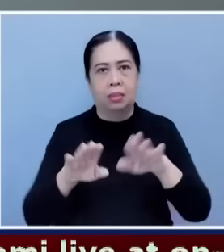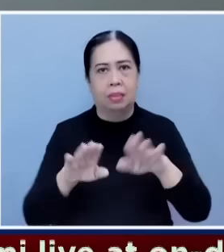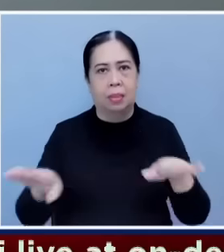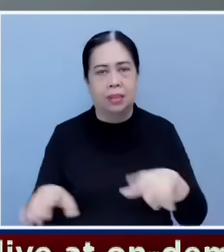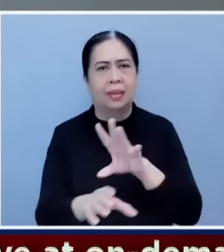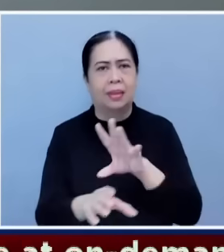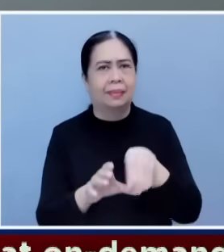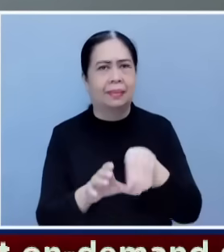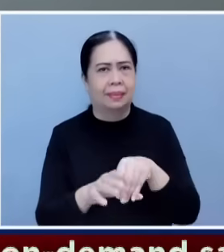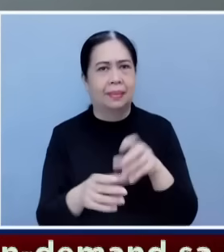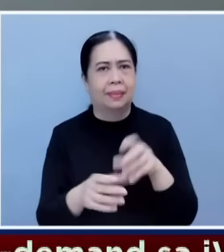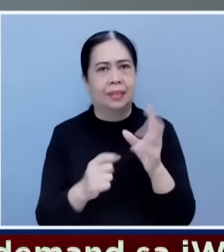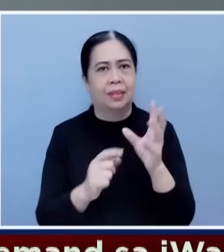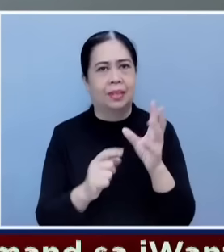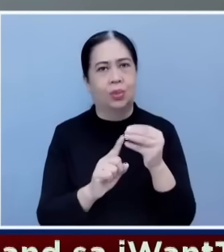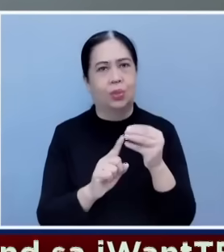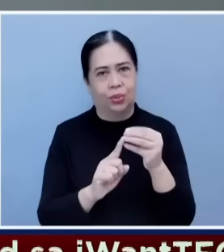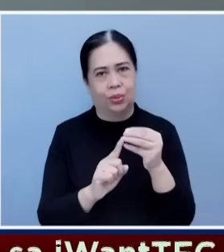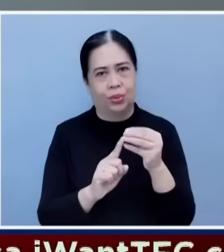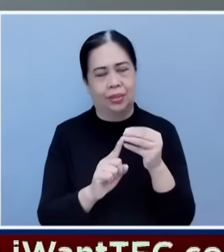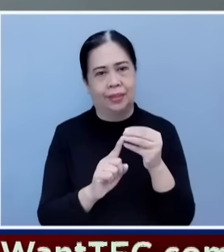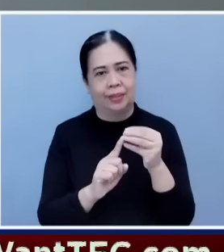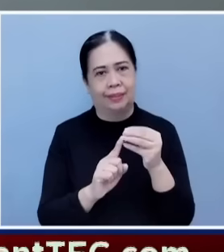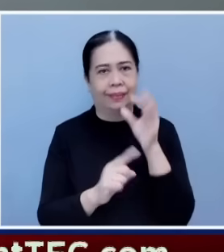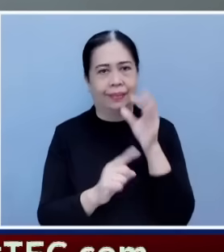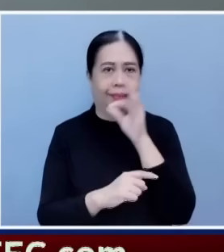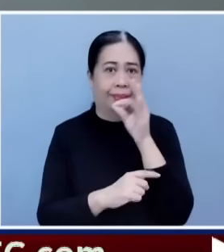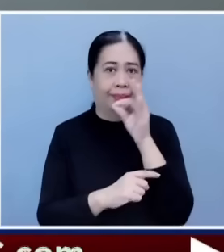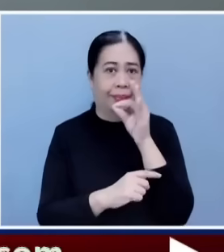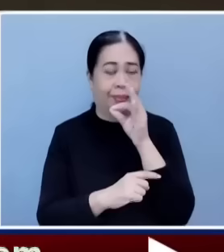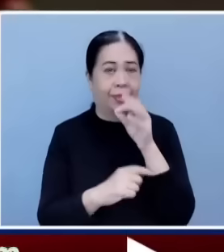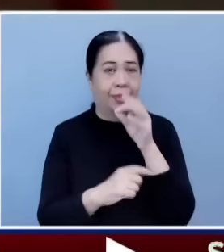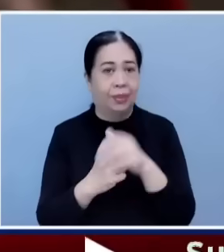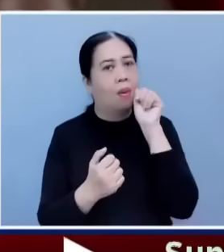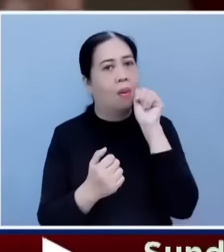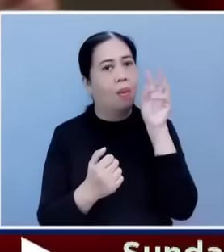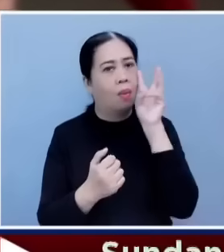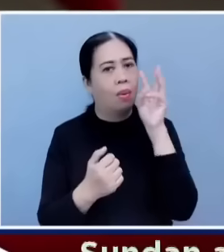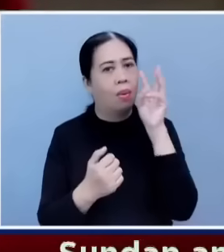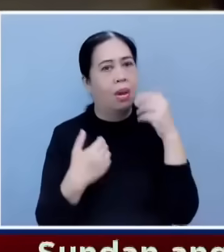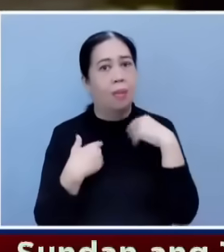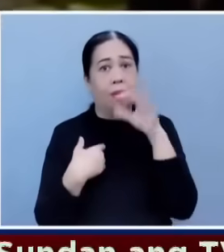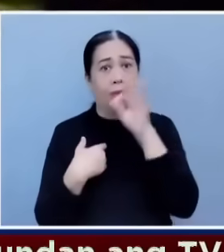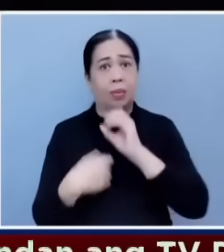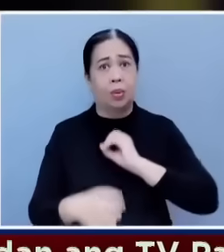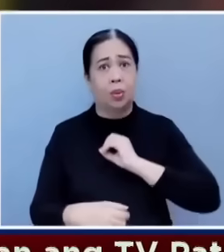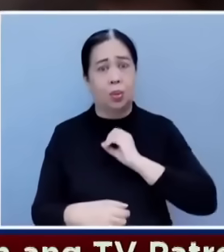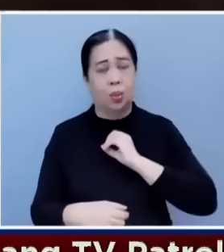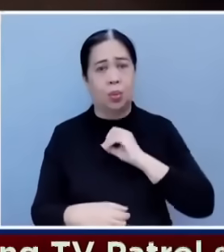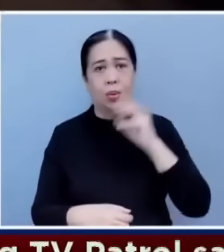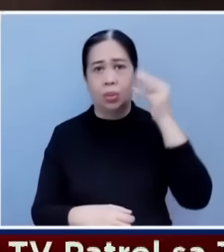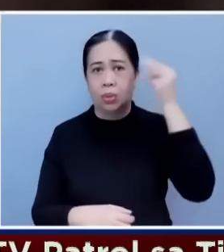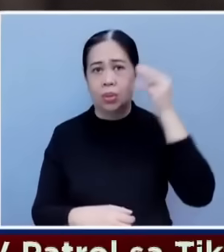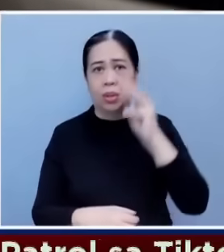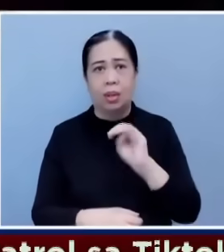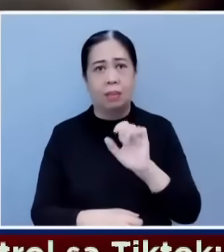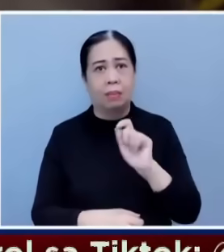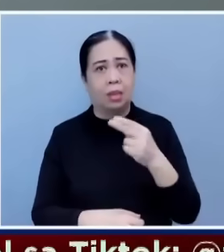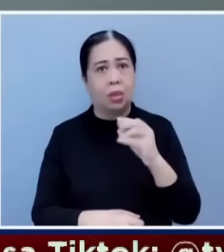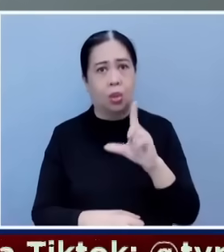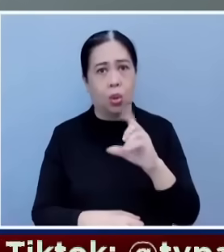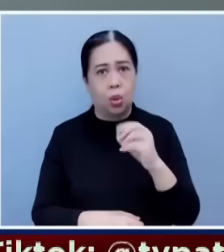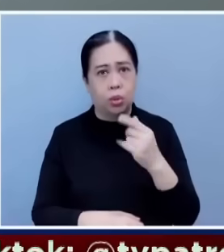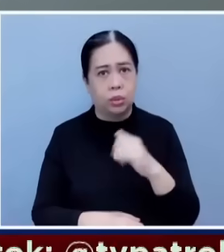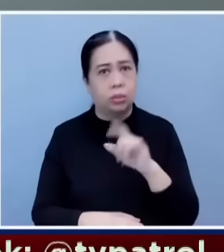kulturang Filipino. Kasi ngayon lang nila na nalalaman na meron pala tayong mga Philippine mythology o local na mitolohiya.